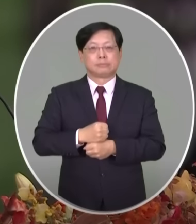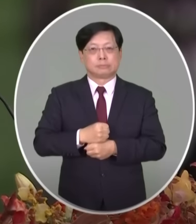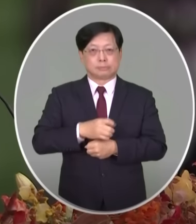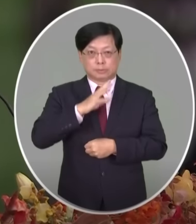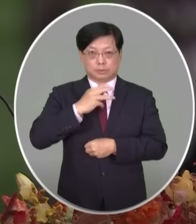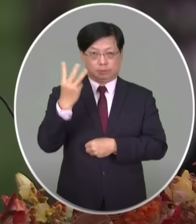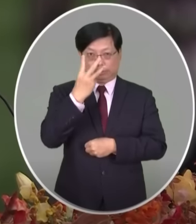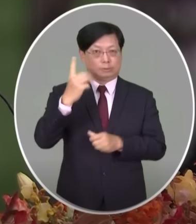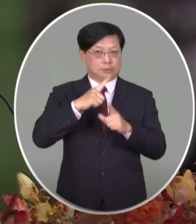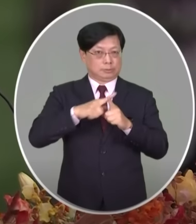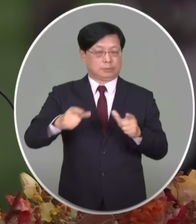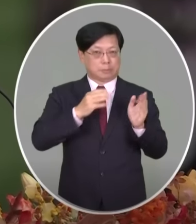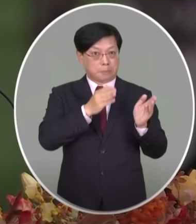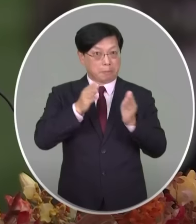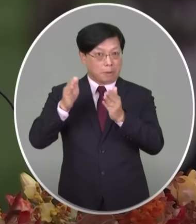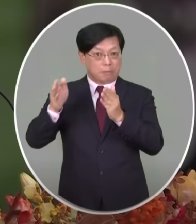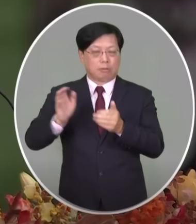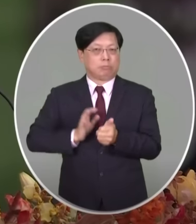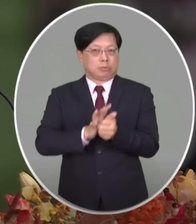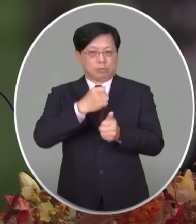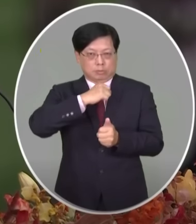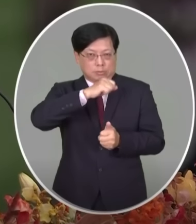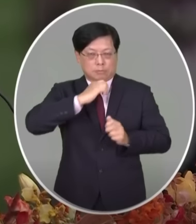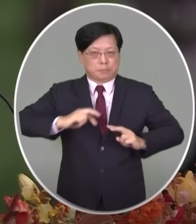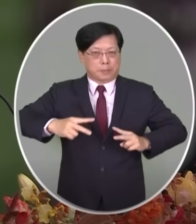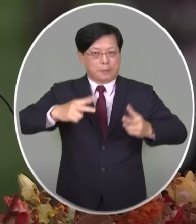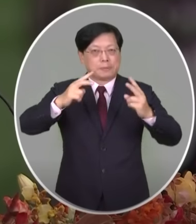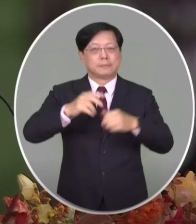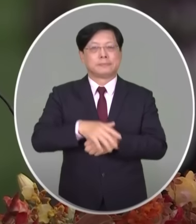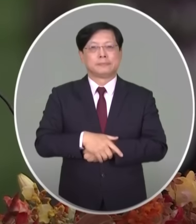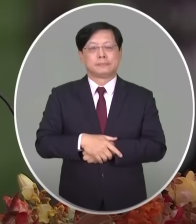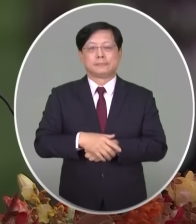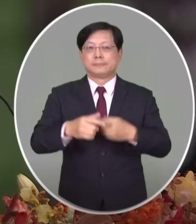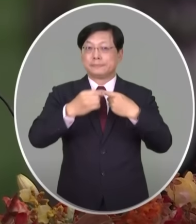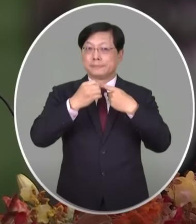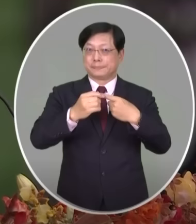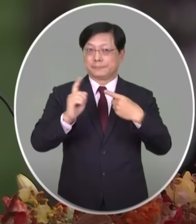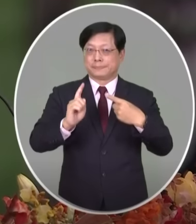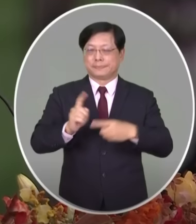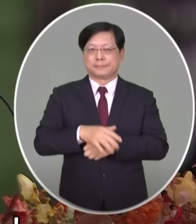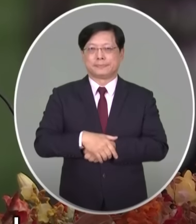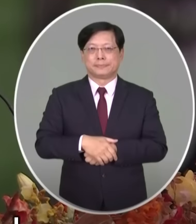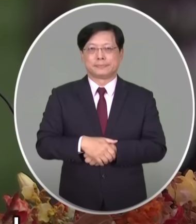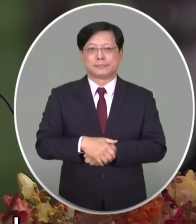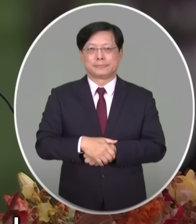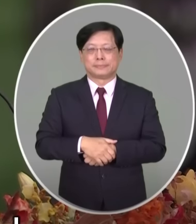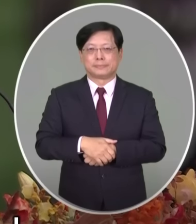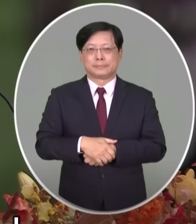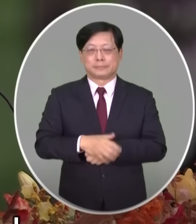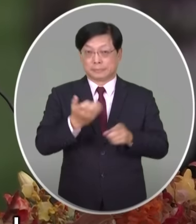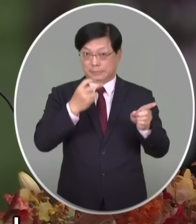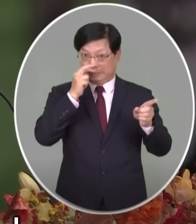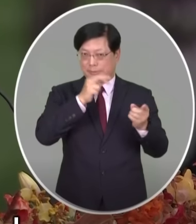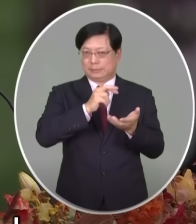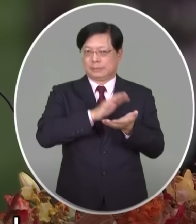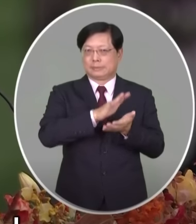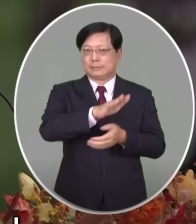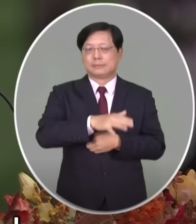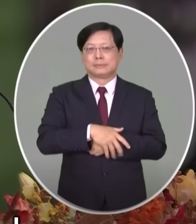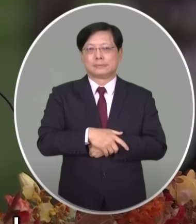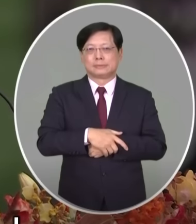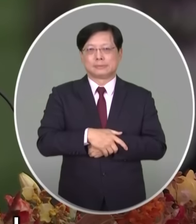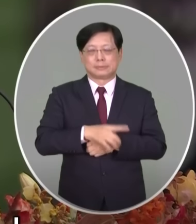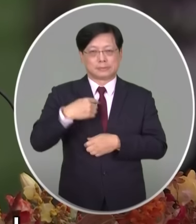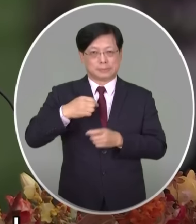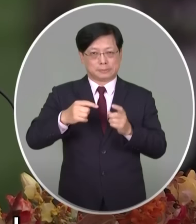大方向，推动台湾的发展。第一个方向是前瞻未来，智